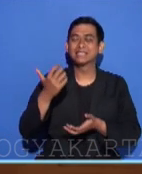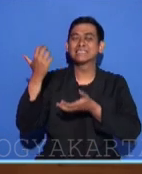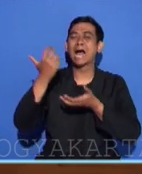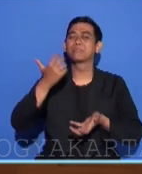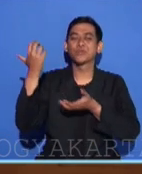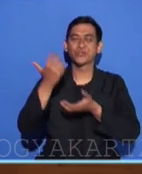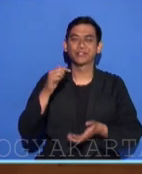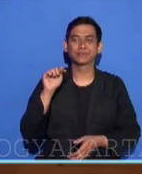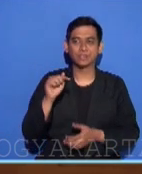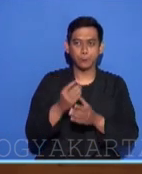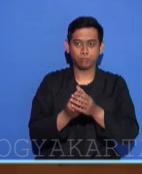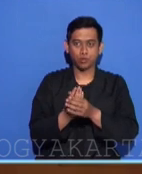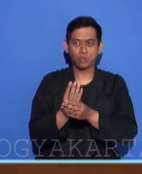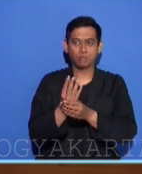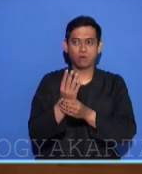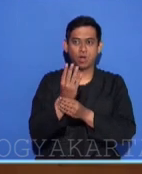Ros